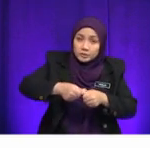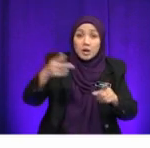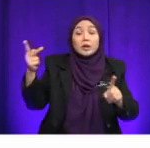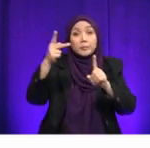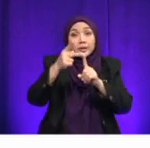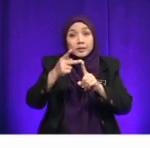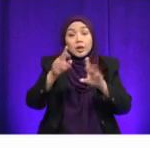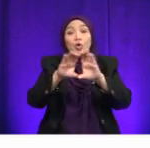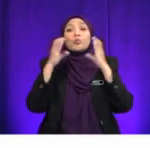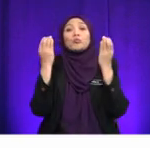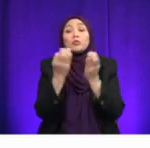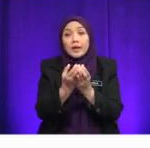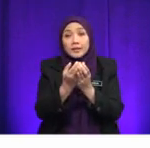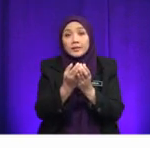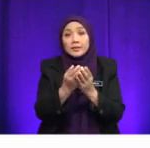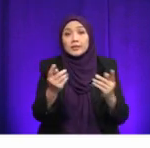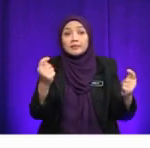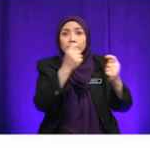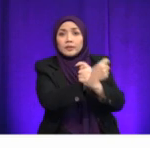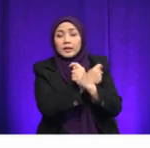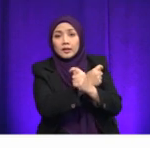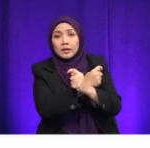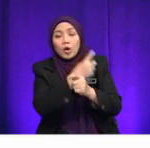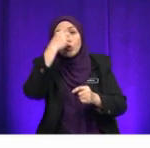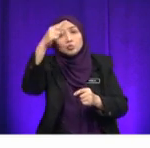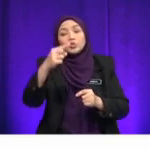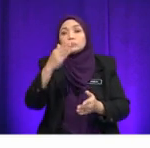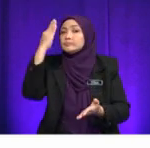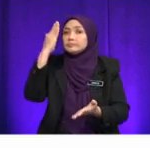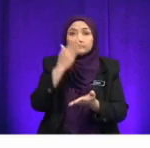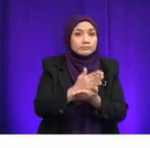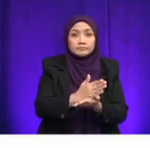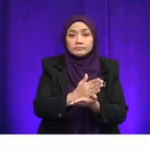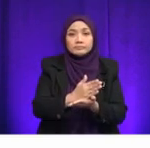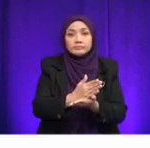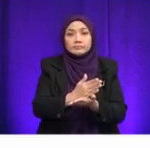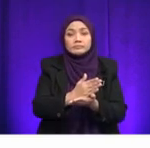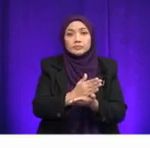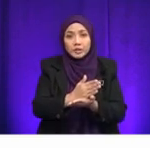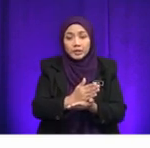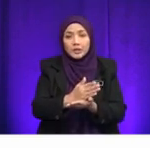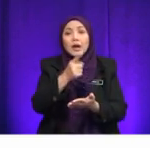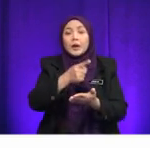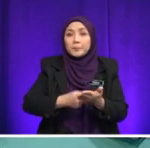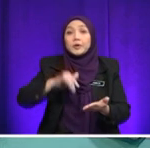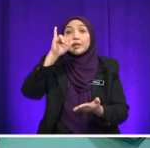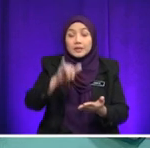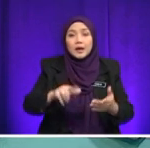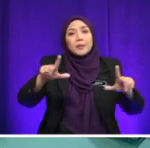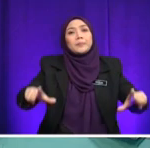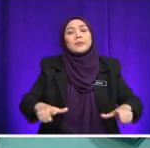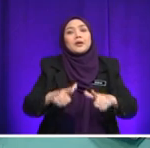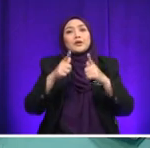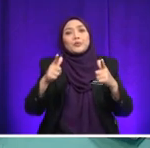anti penyerahan ini untuk mereka menghentikan mereka tidak akan mereka jadi kerajaan Perintis telah